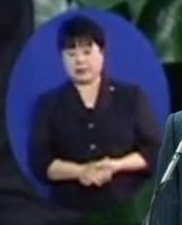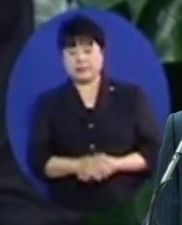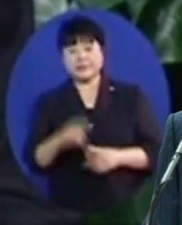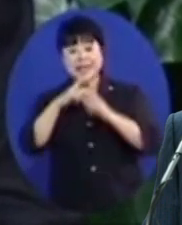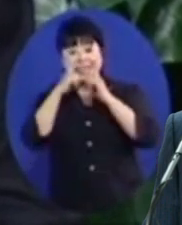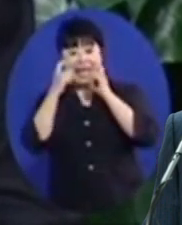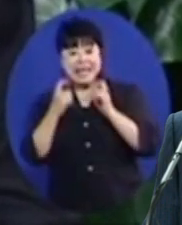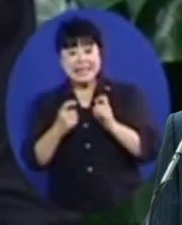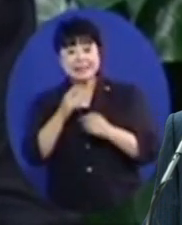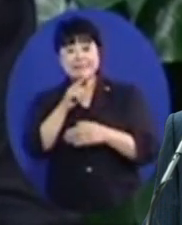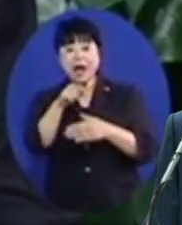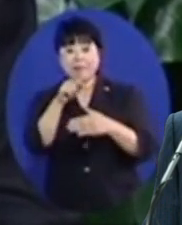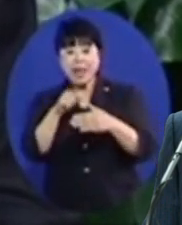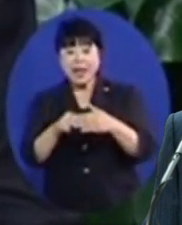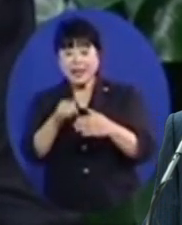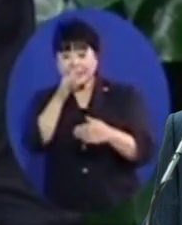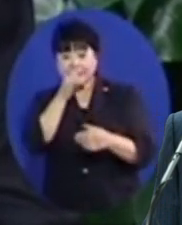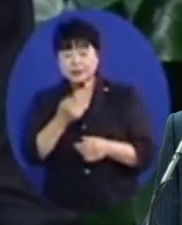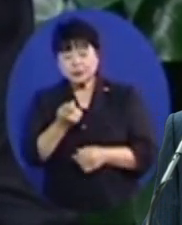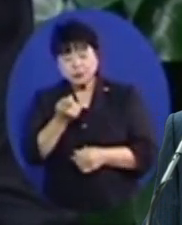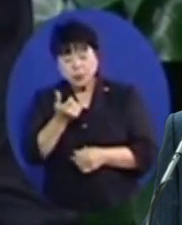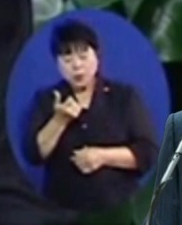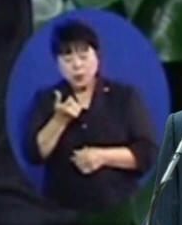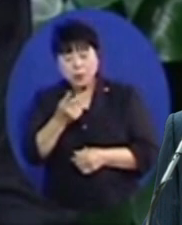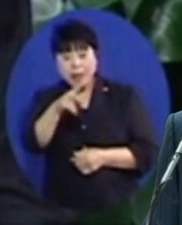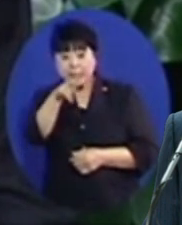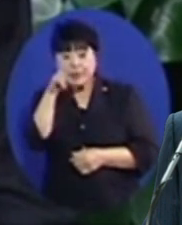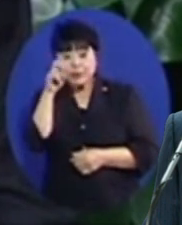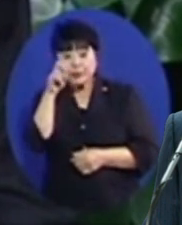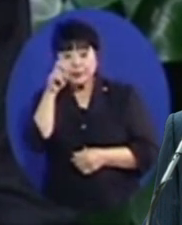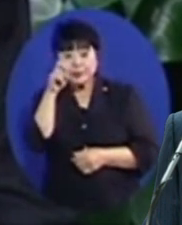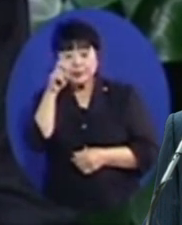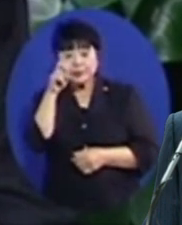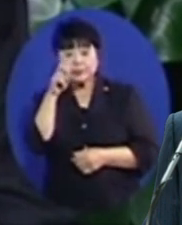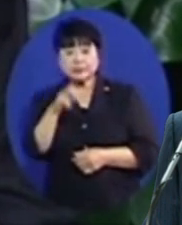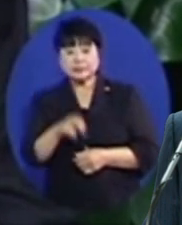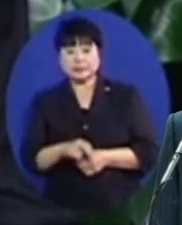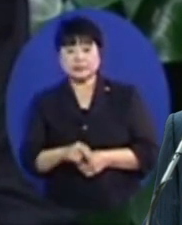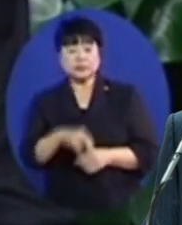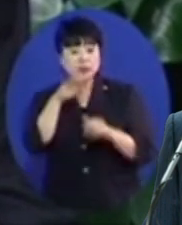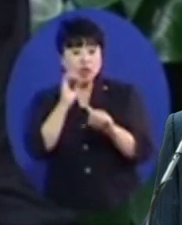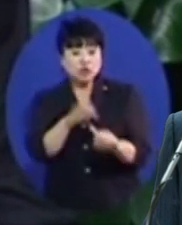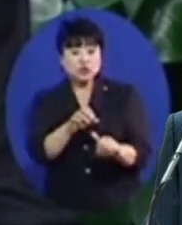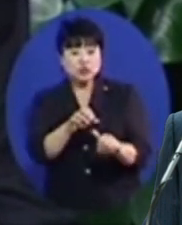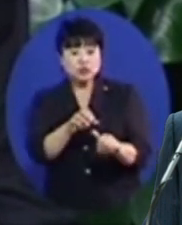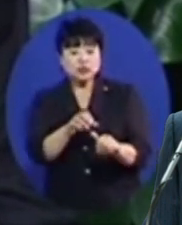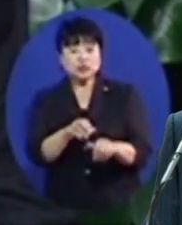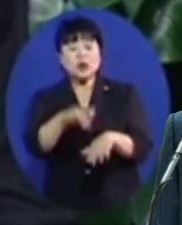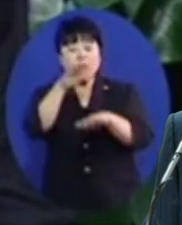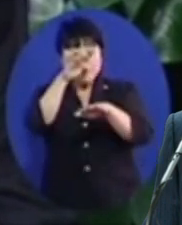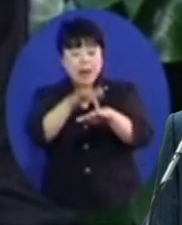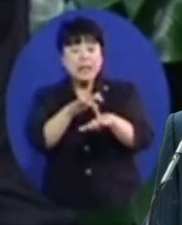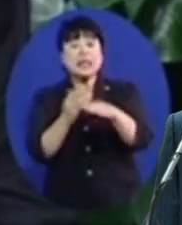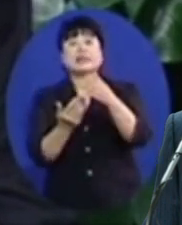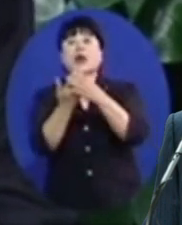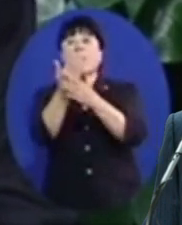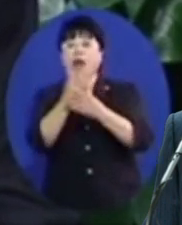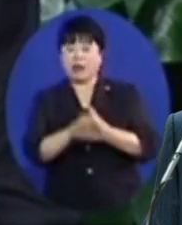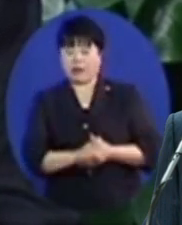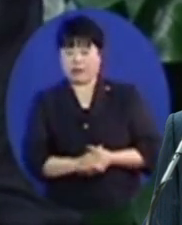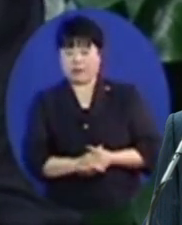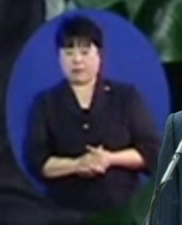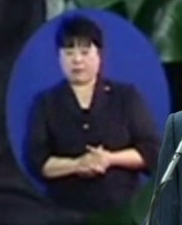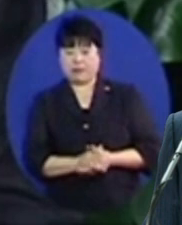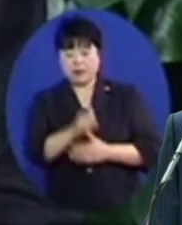개인의 마음속에 있는 조그마한 미움과 저주도 마귀에서 나오는 것입니다.